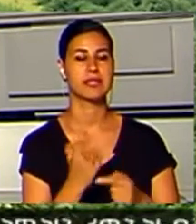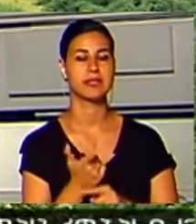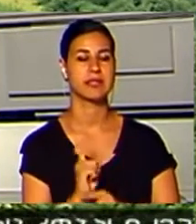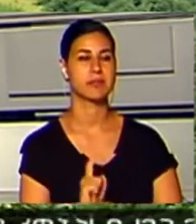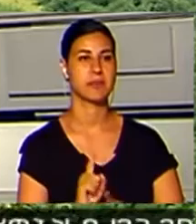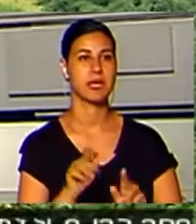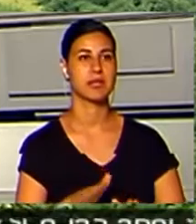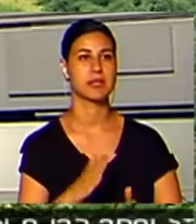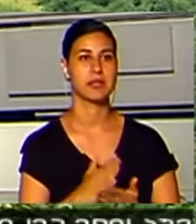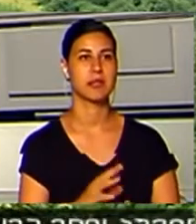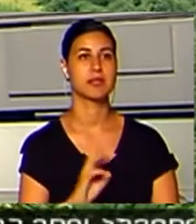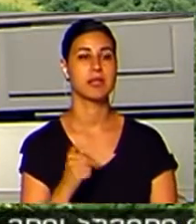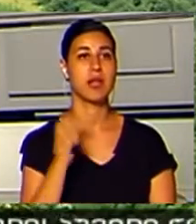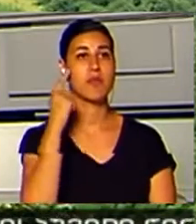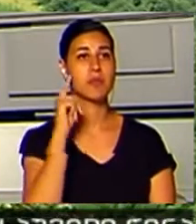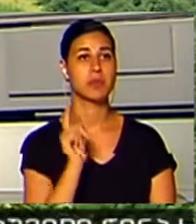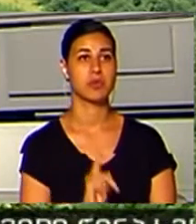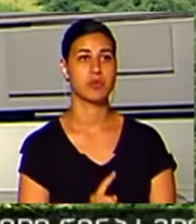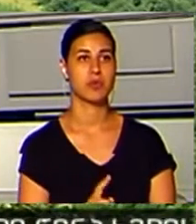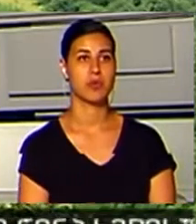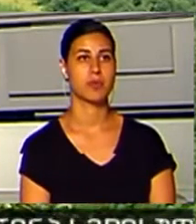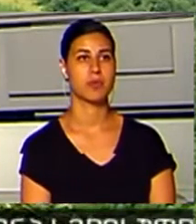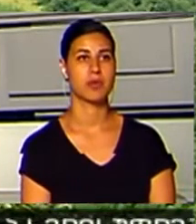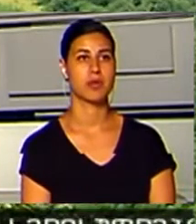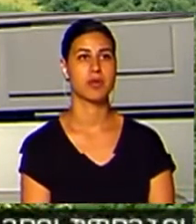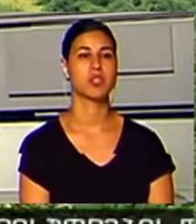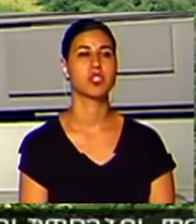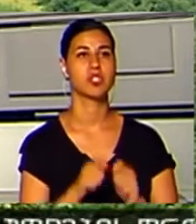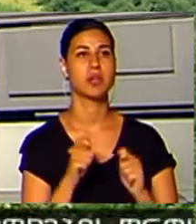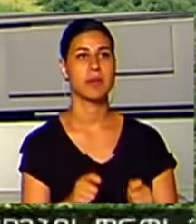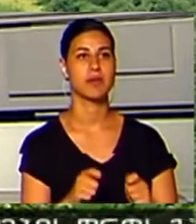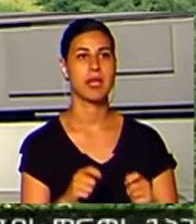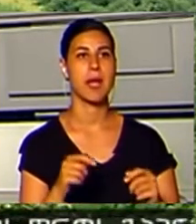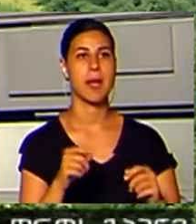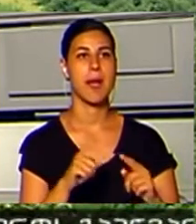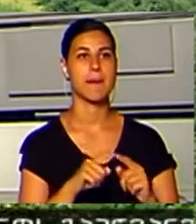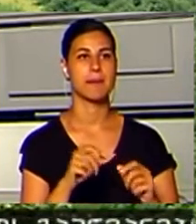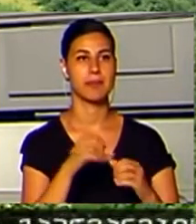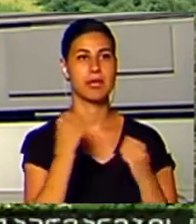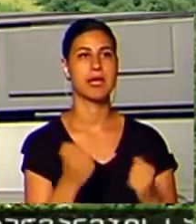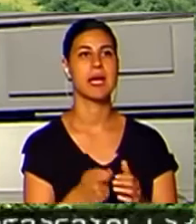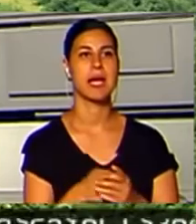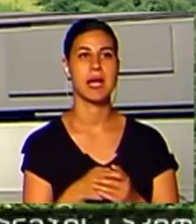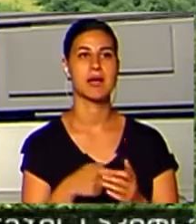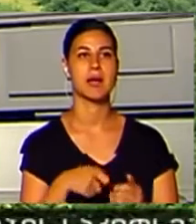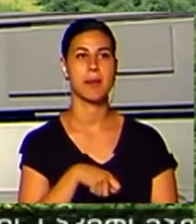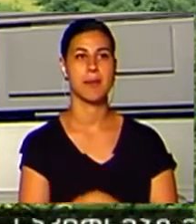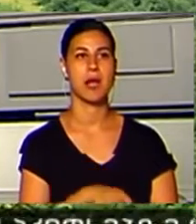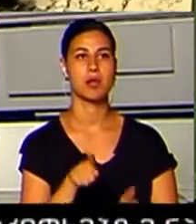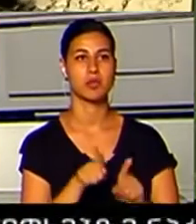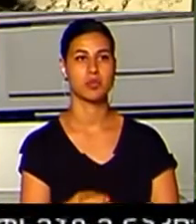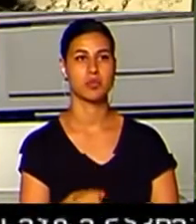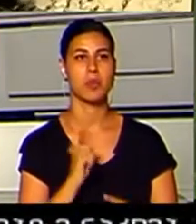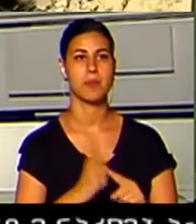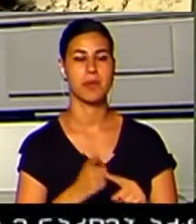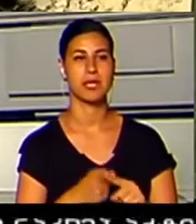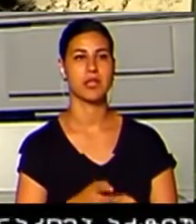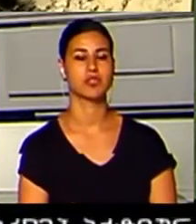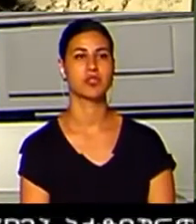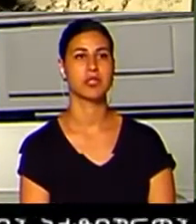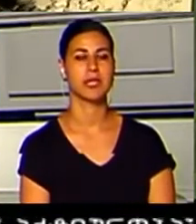ადგილია და ვიფიქეთო, შეგვექნა ფარი სიმბოლურად და ხმლები მეტალში.